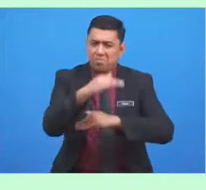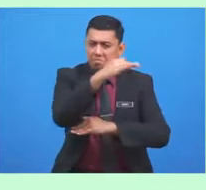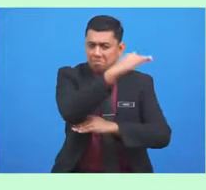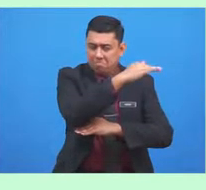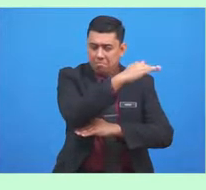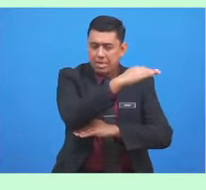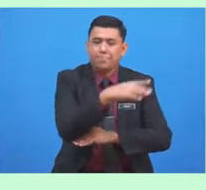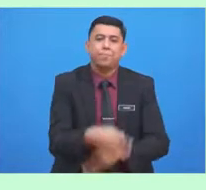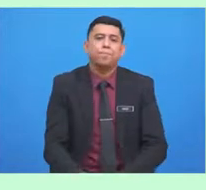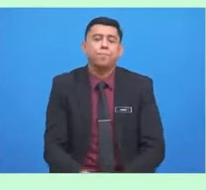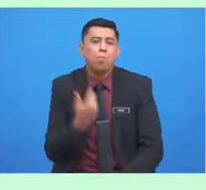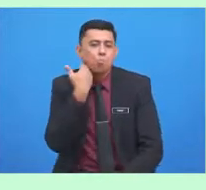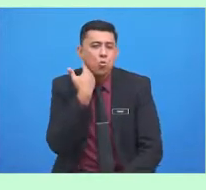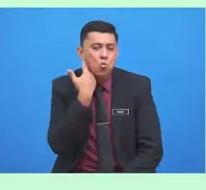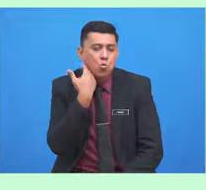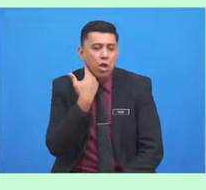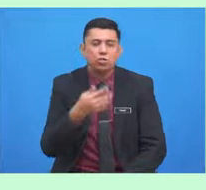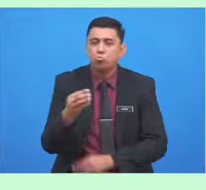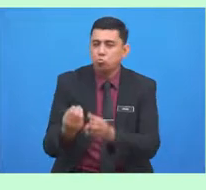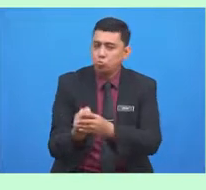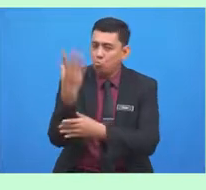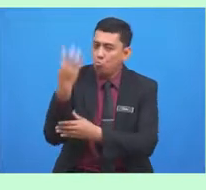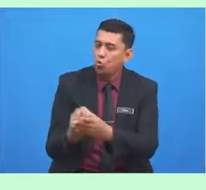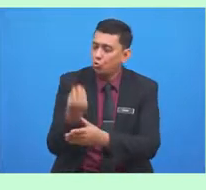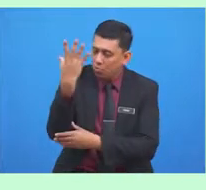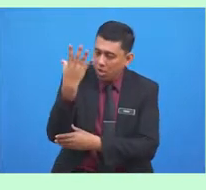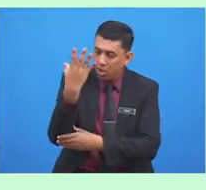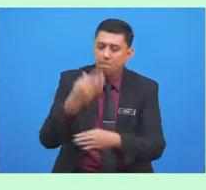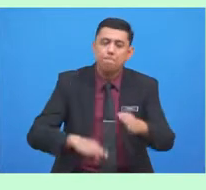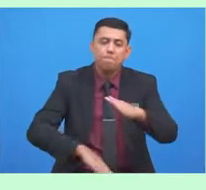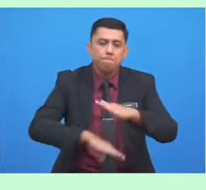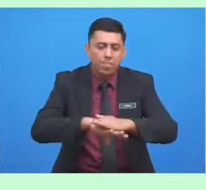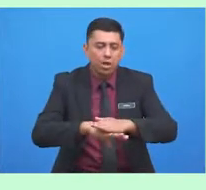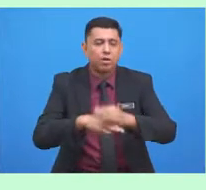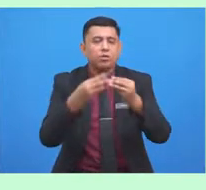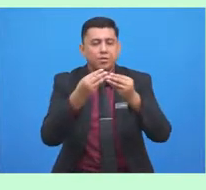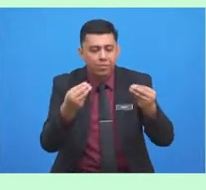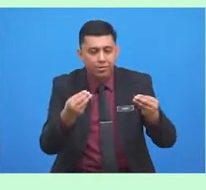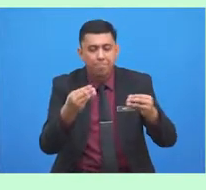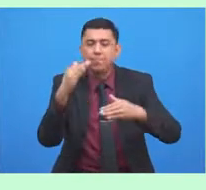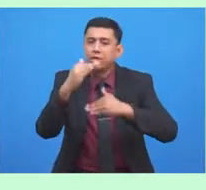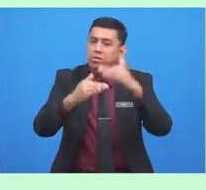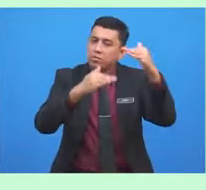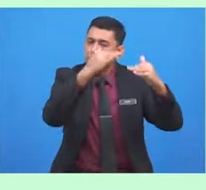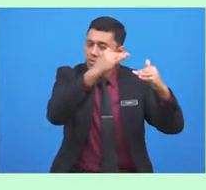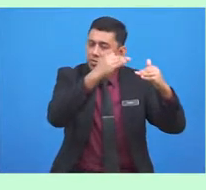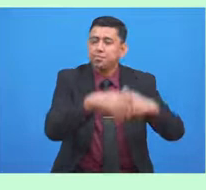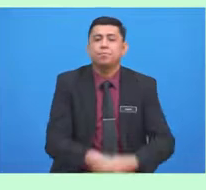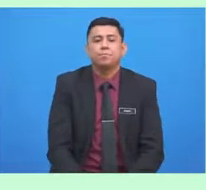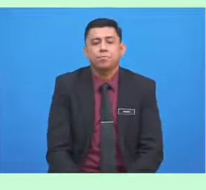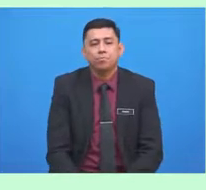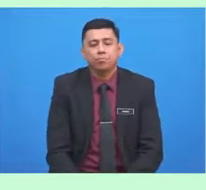tumbuh-tumbuhan. Resapan air dan larian air bawah tanah akan meningkat dan